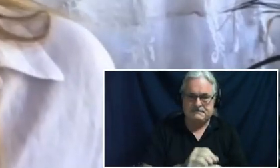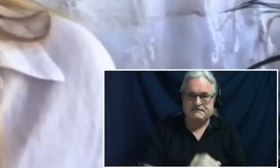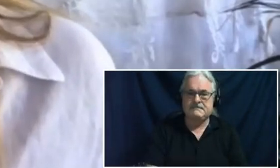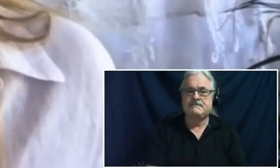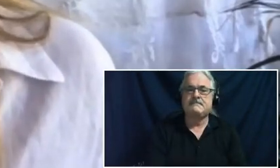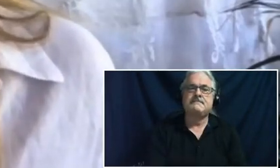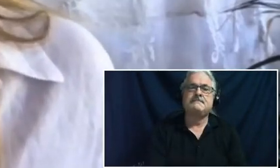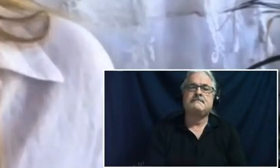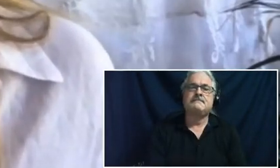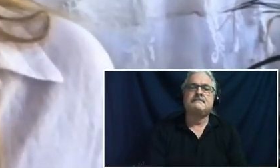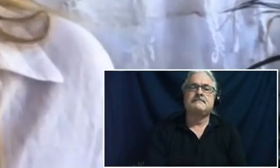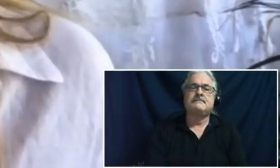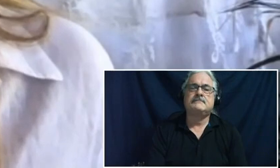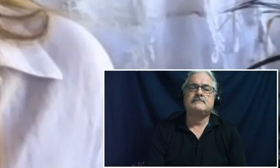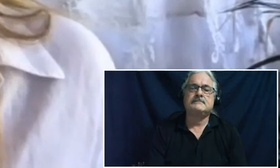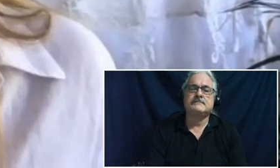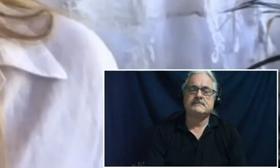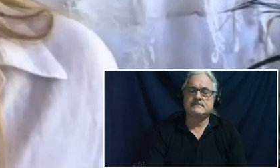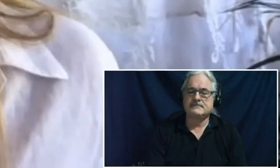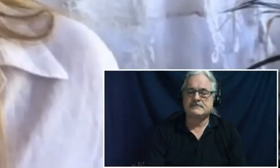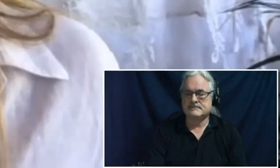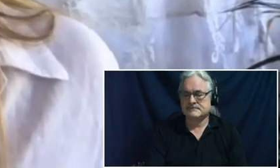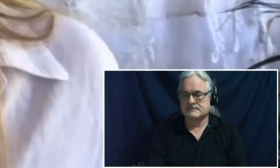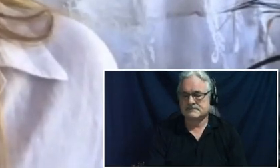Tout cela signifie tous sans exception.